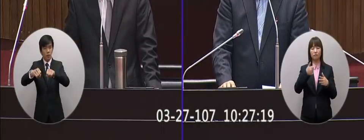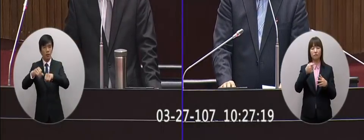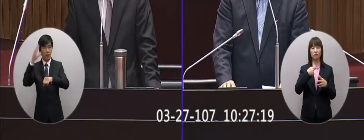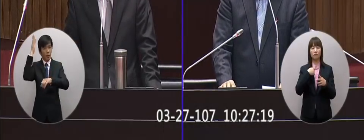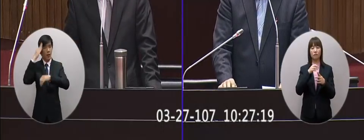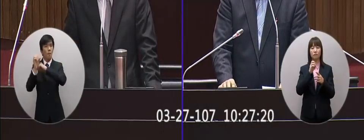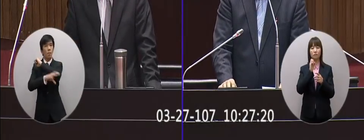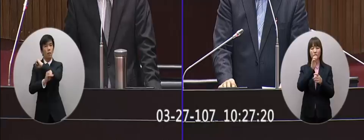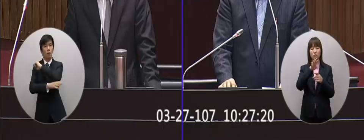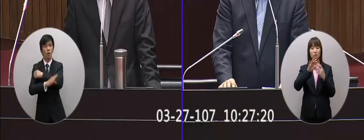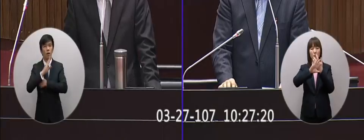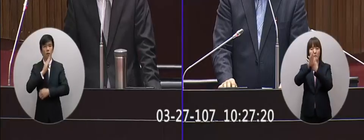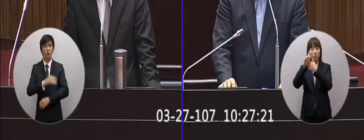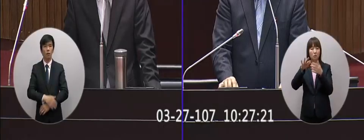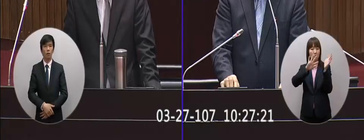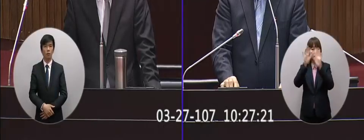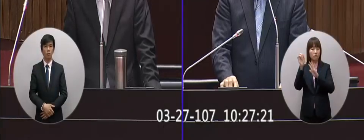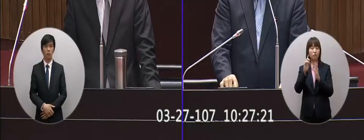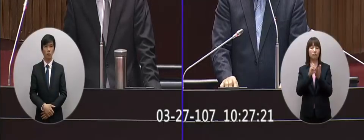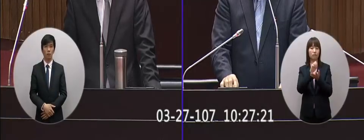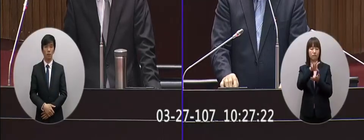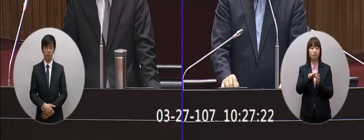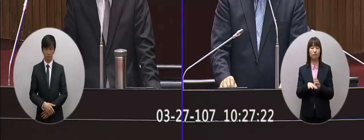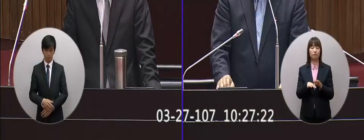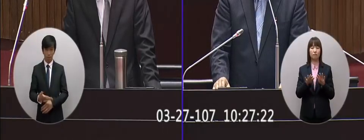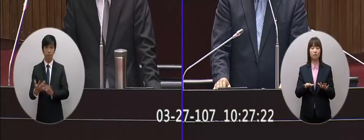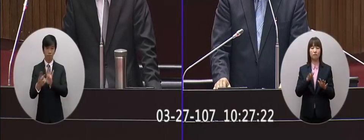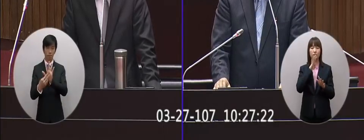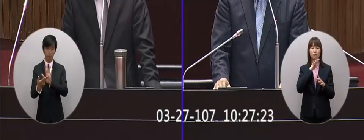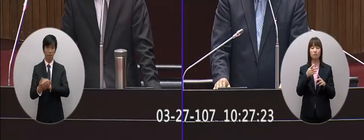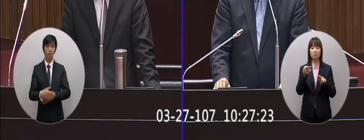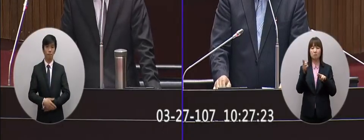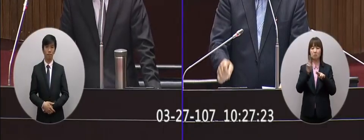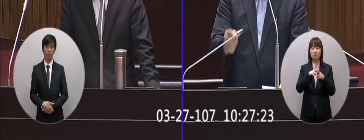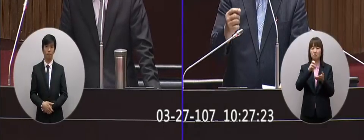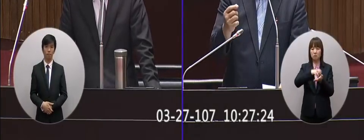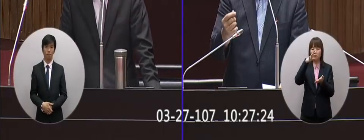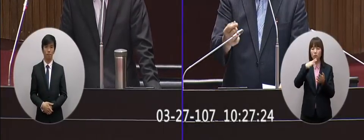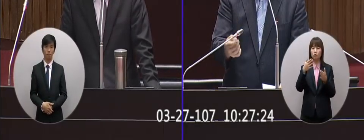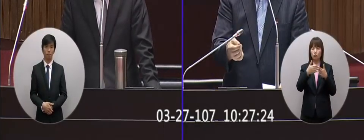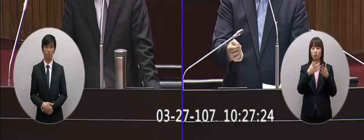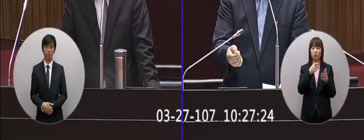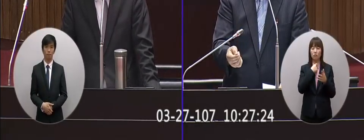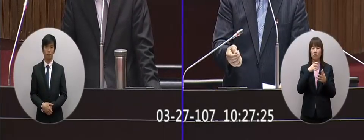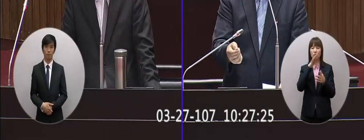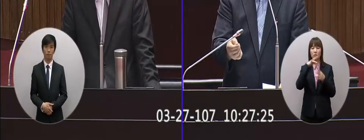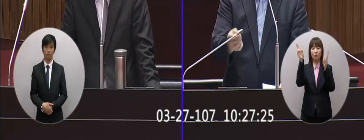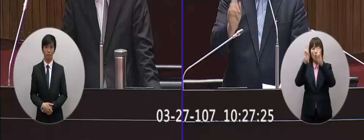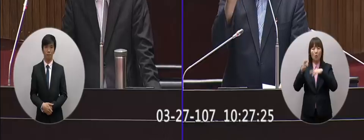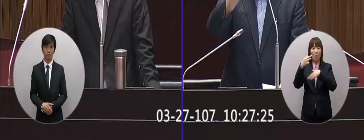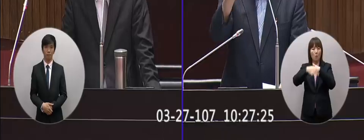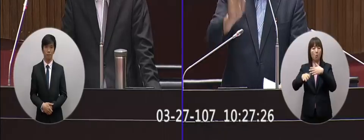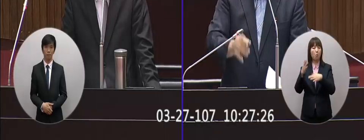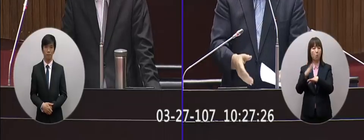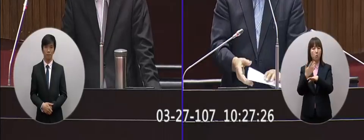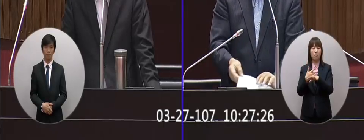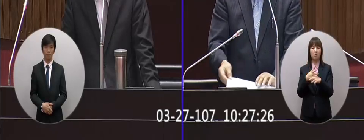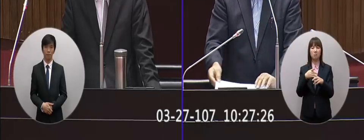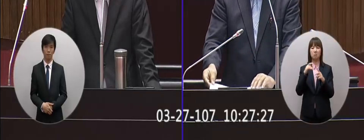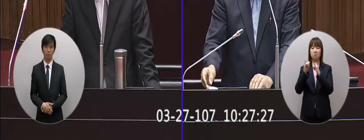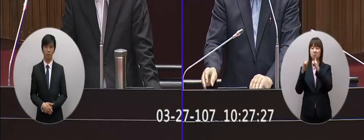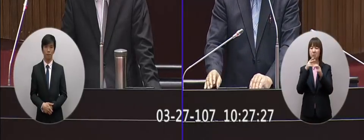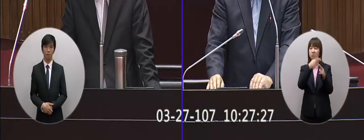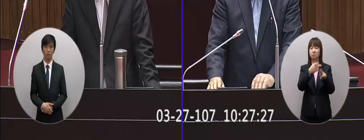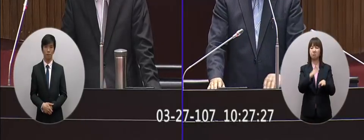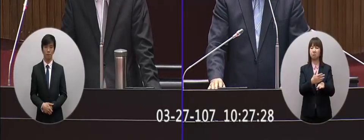给你一些国际的一个状况。 哦，是，请指教。 又要飞核家园，然后又说不会缺电，老百姓不相